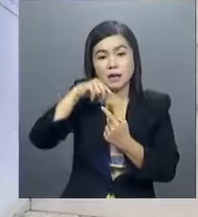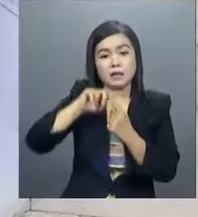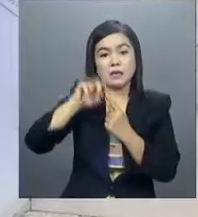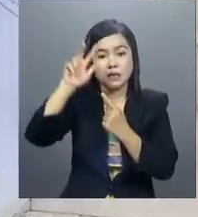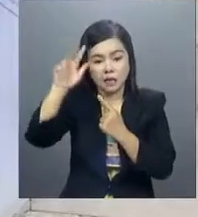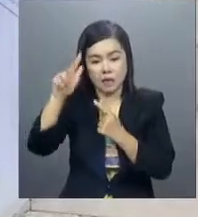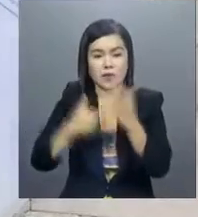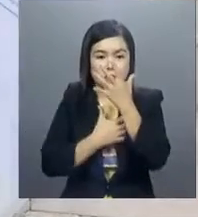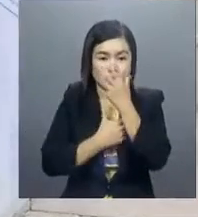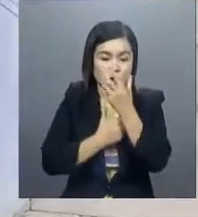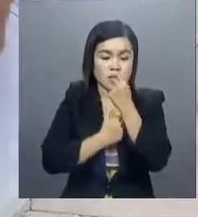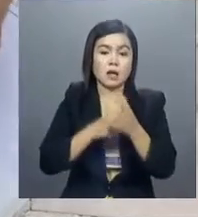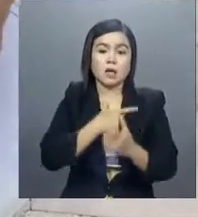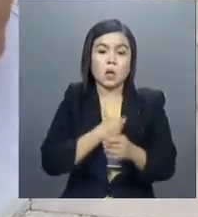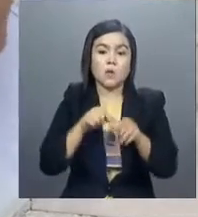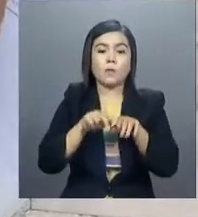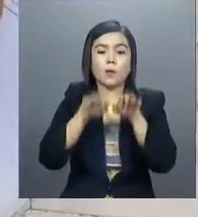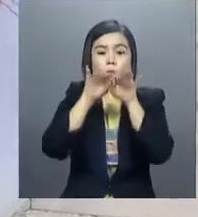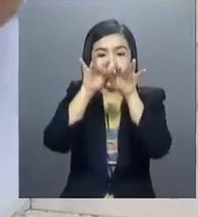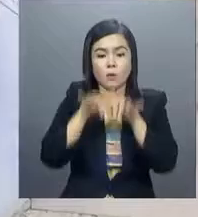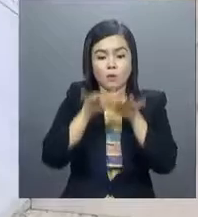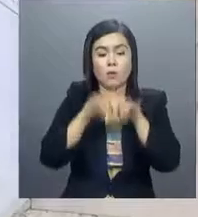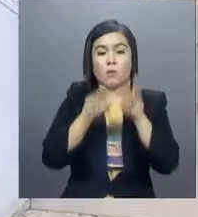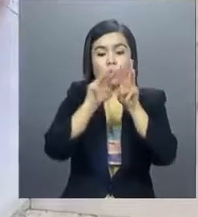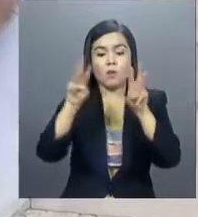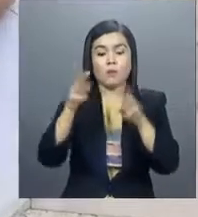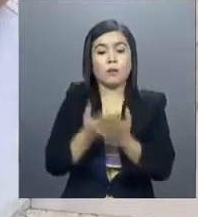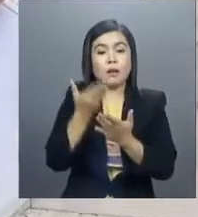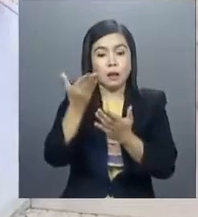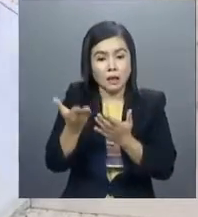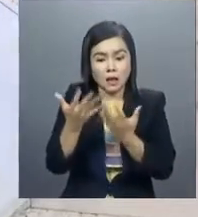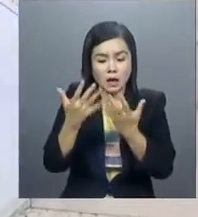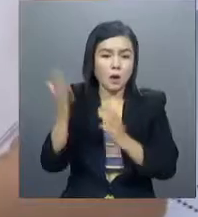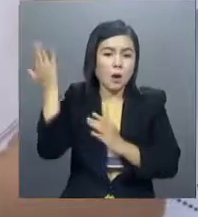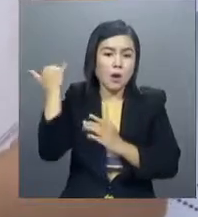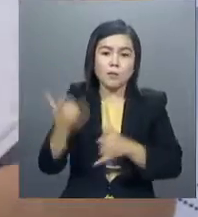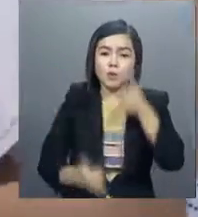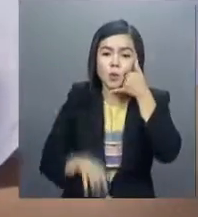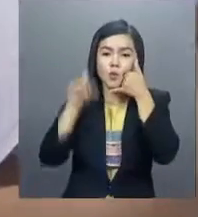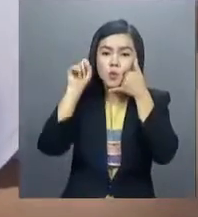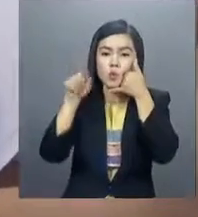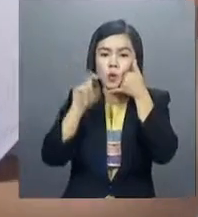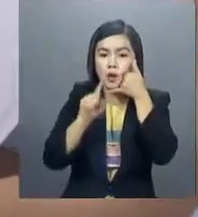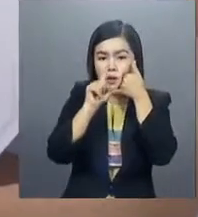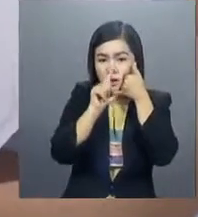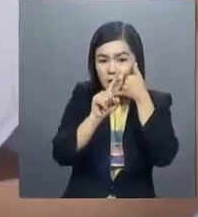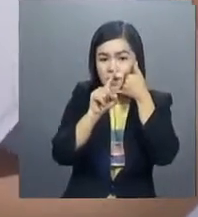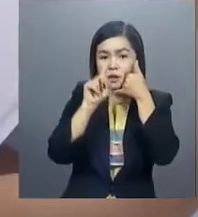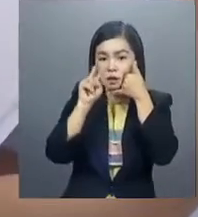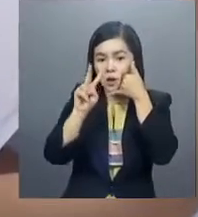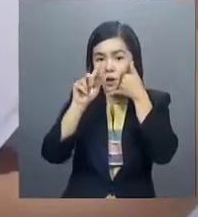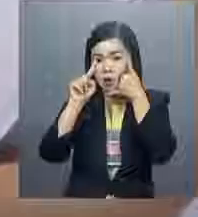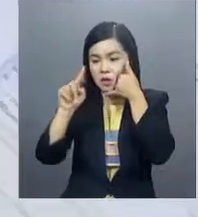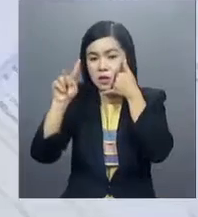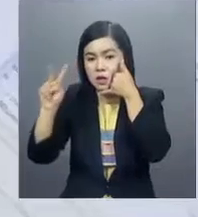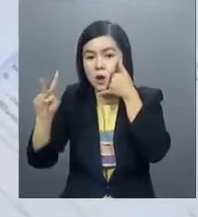ยปีที่ผ่านมามีการร้องเรียนเกี่ยวกับการซื้อสินค้าออนไลน์ผ่านสายด่วน1212ของกระทรวง ICT จ